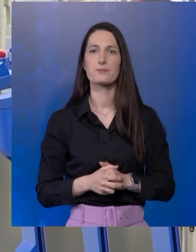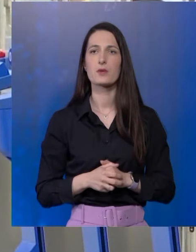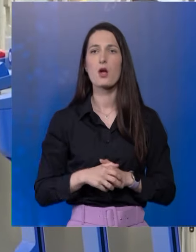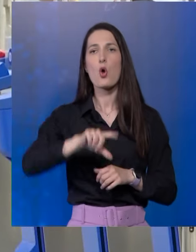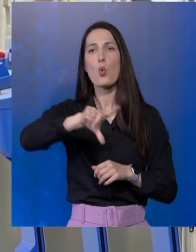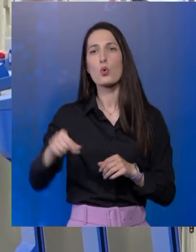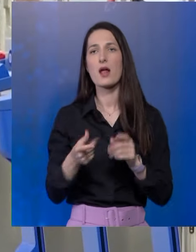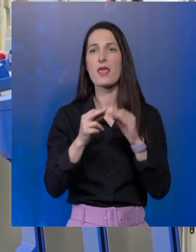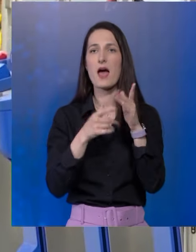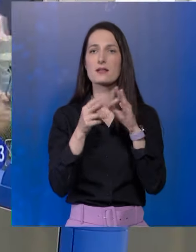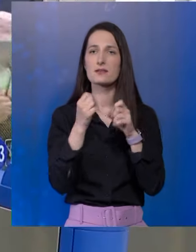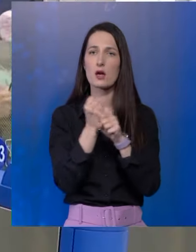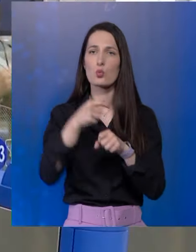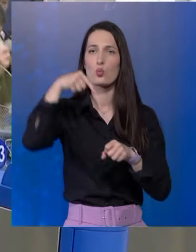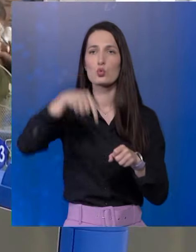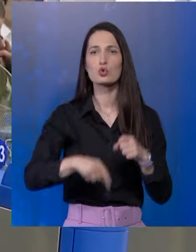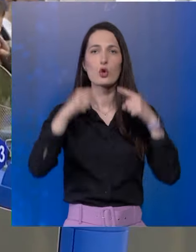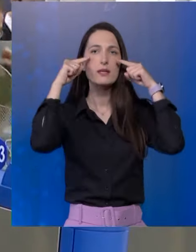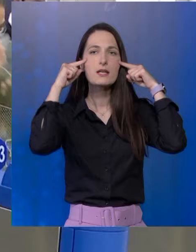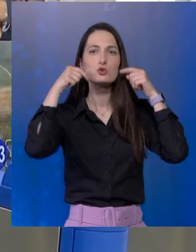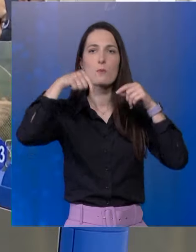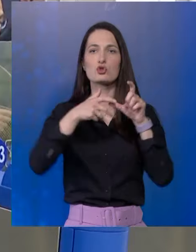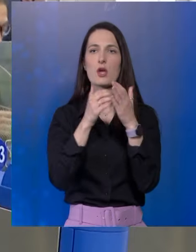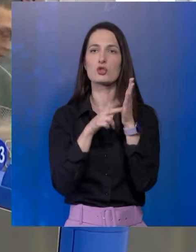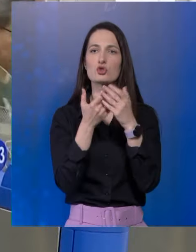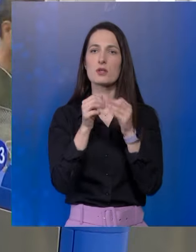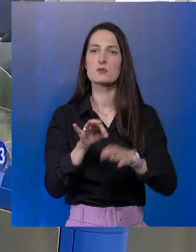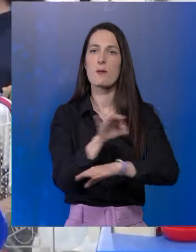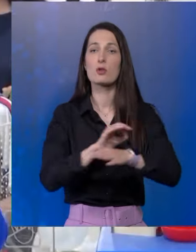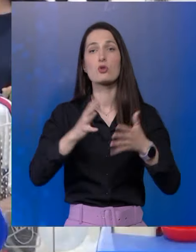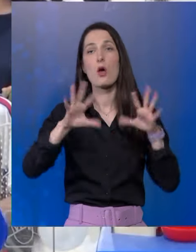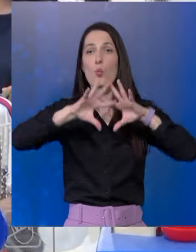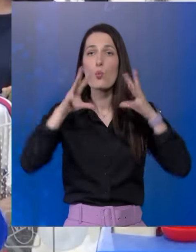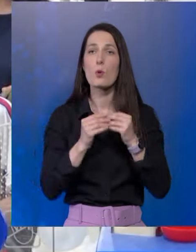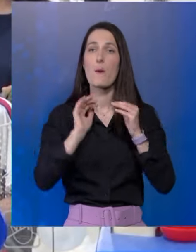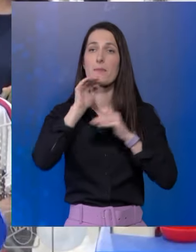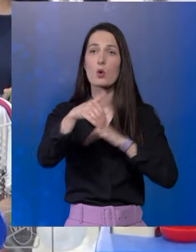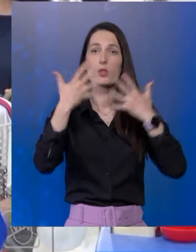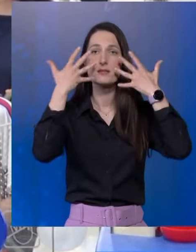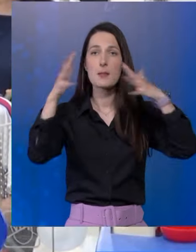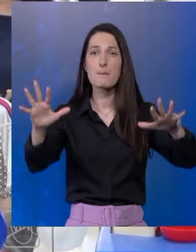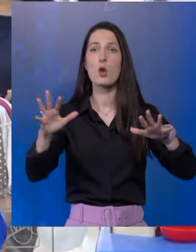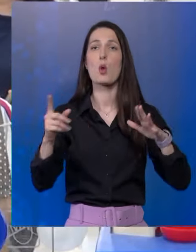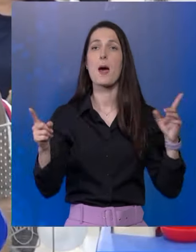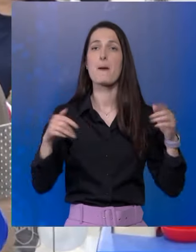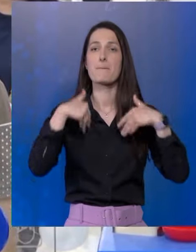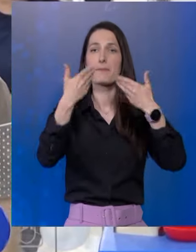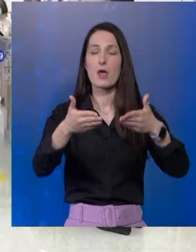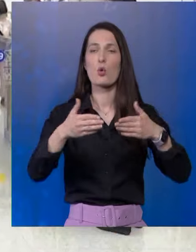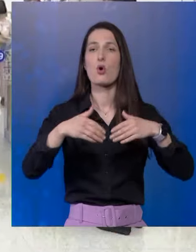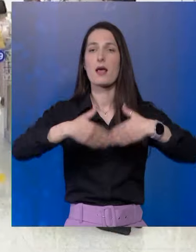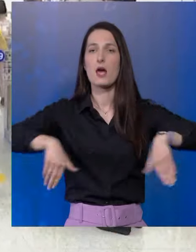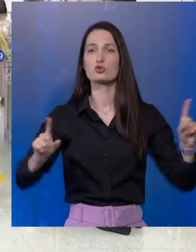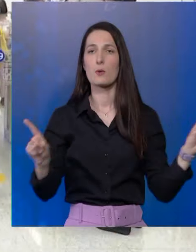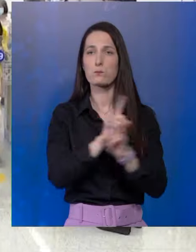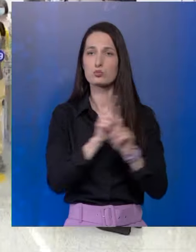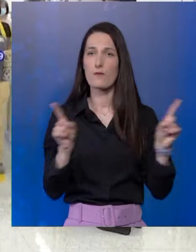Luka Liantang u južnom kineskom Shenzhenu zabeležila je ukupno preko 10 miliona prekograničnih putovanja ove